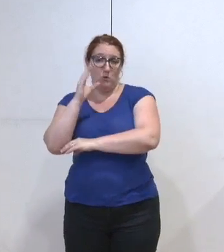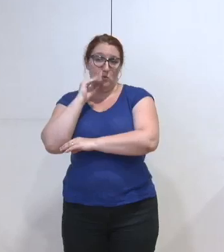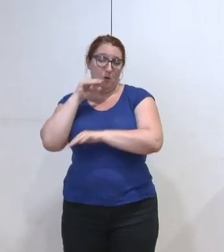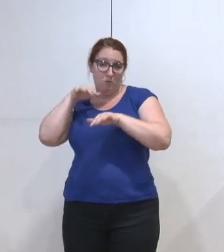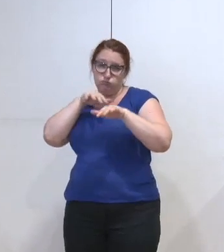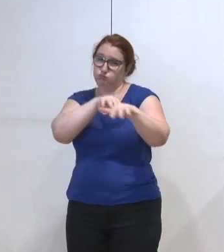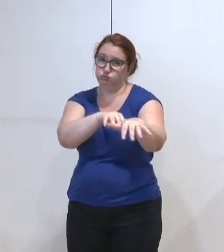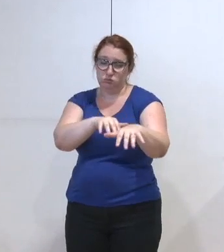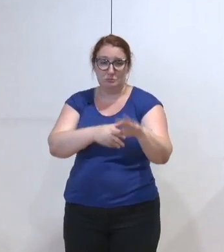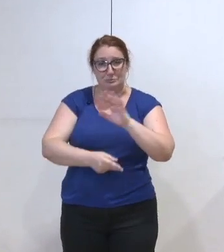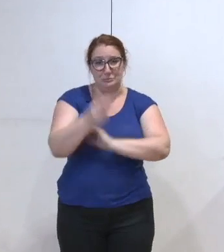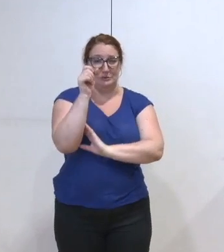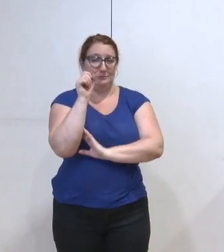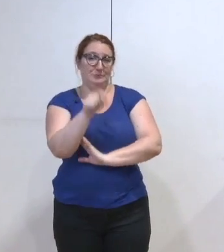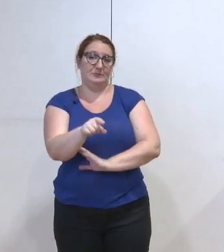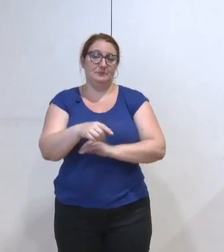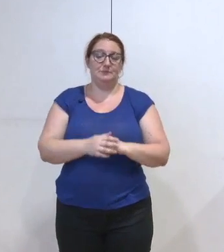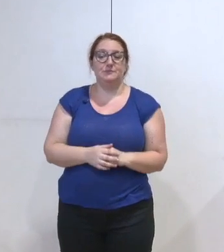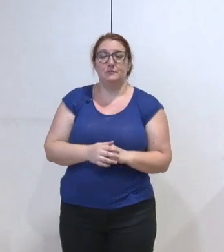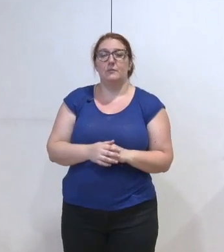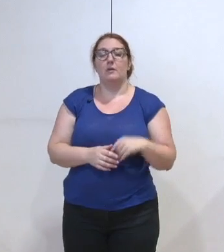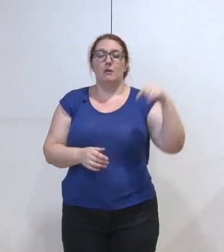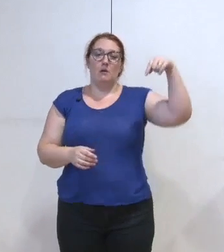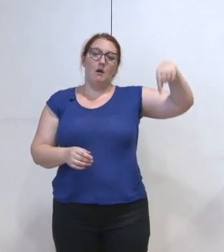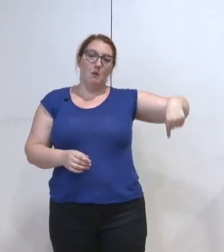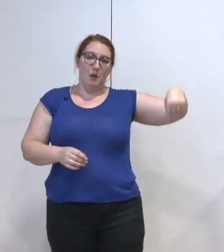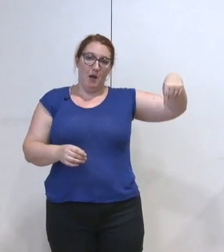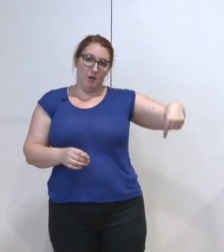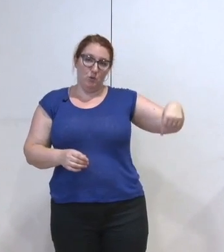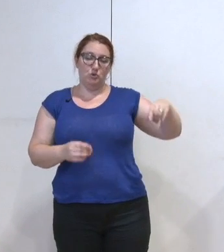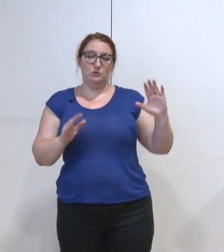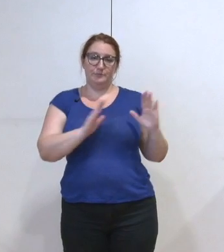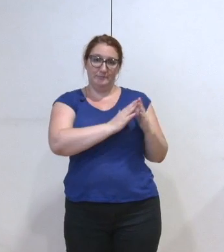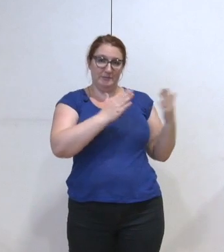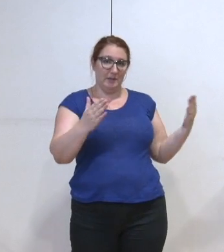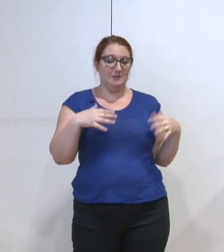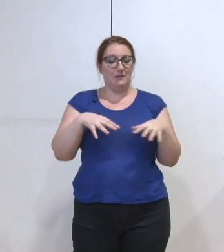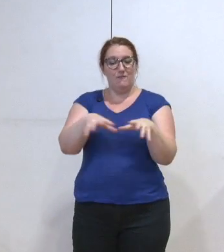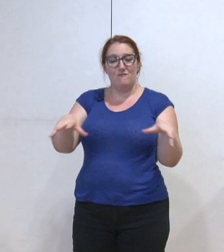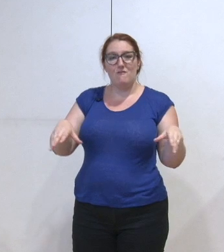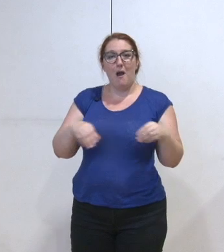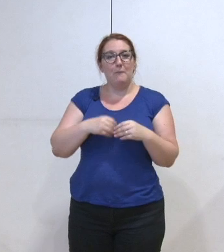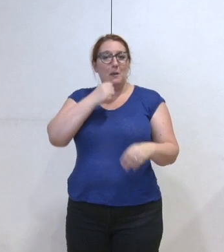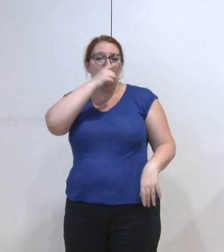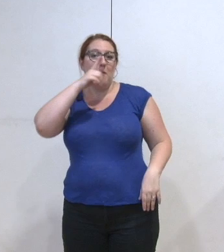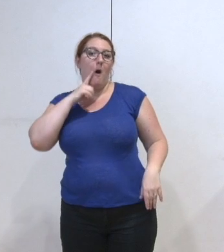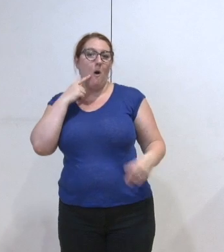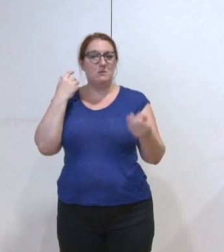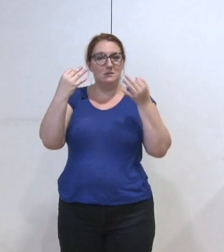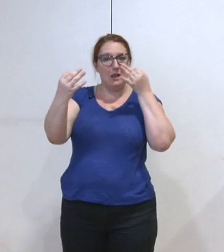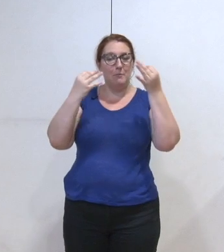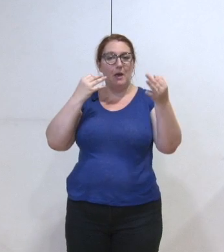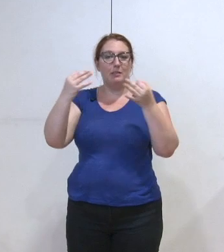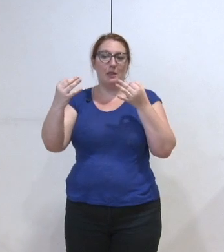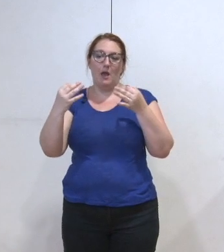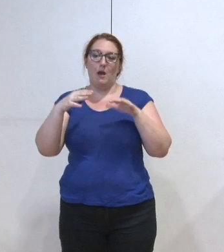étudiants la carte en bas à gauche représente la part de familles monoparentales dans l'ensemble des familles de Grenoble